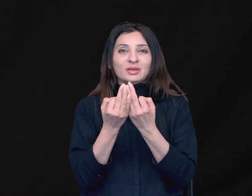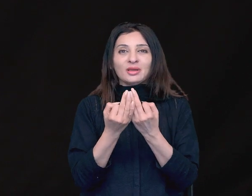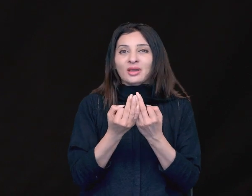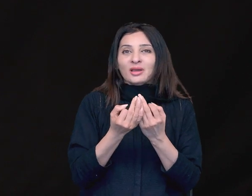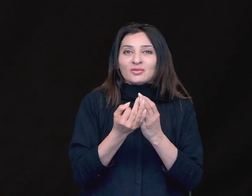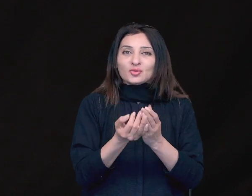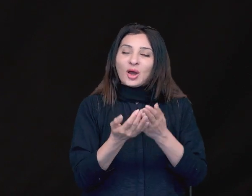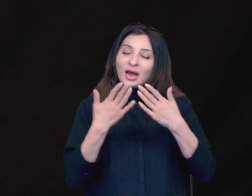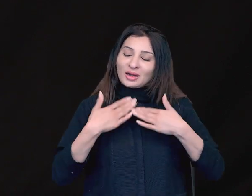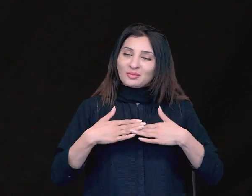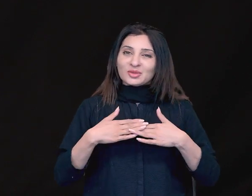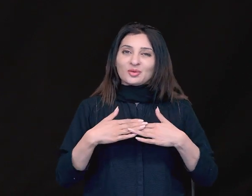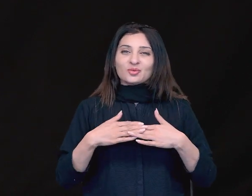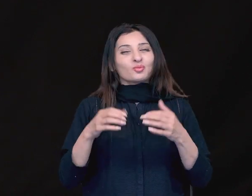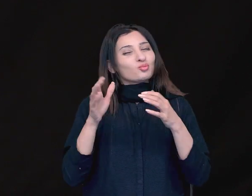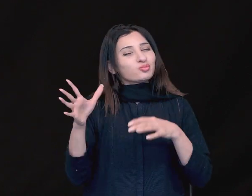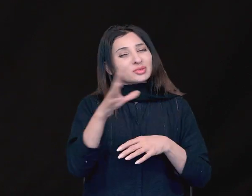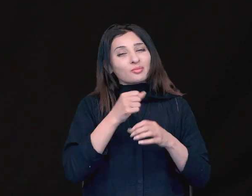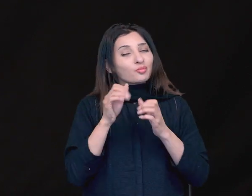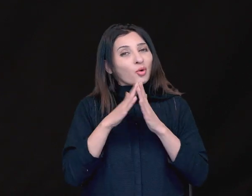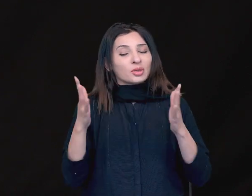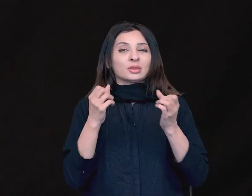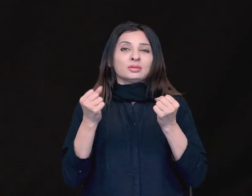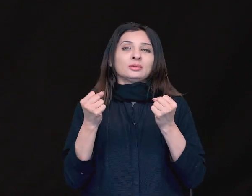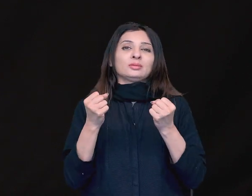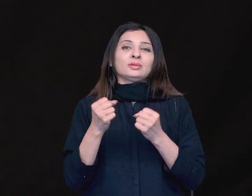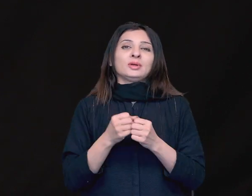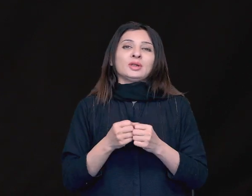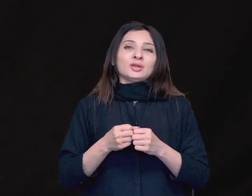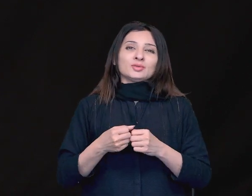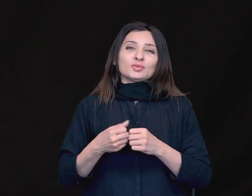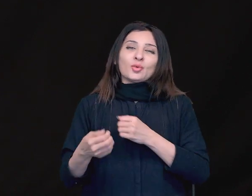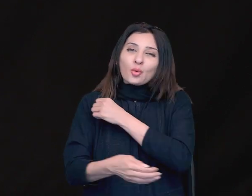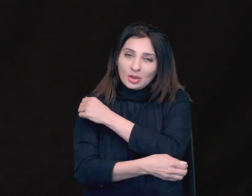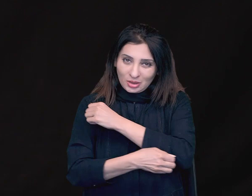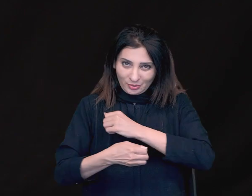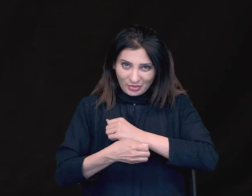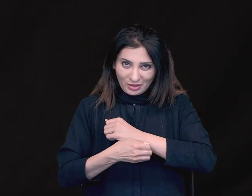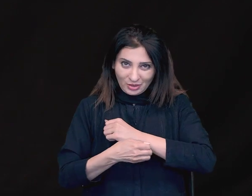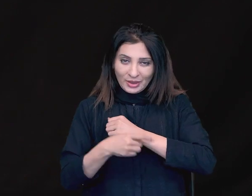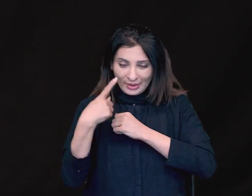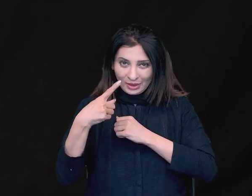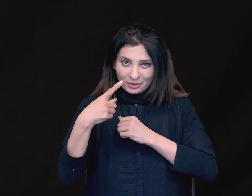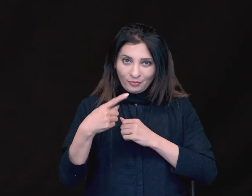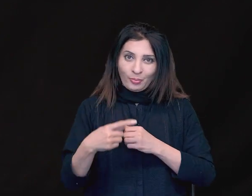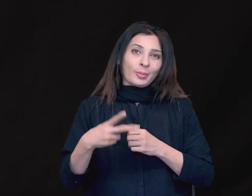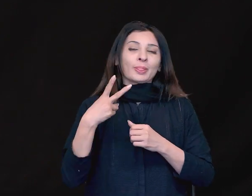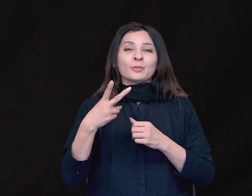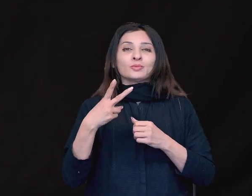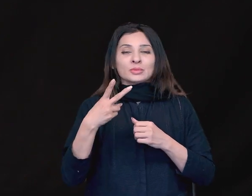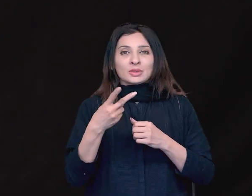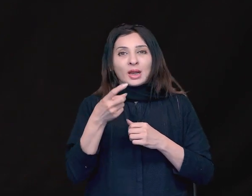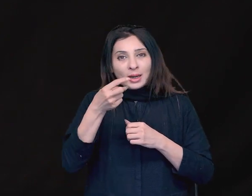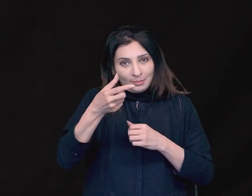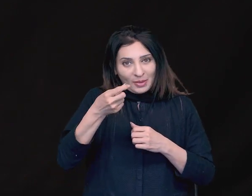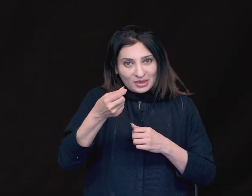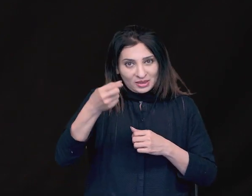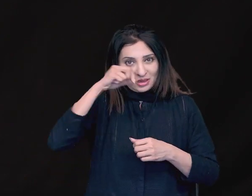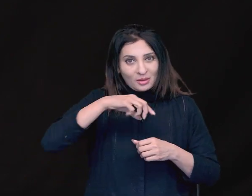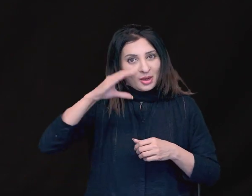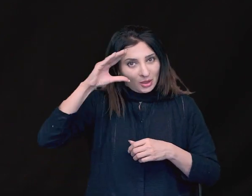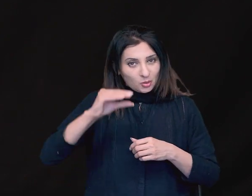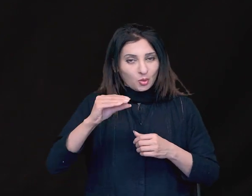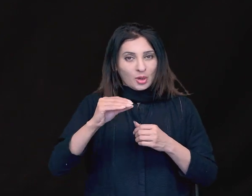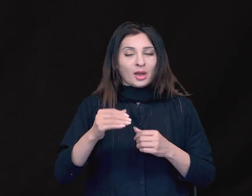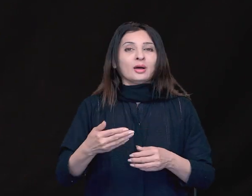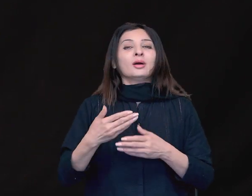سو بیسیکلی غربت، لیک آف اکنامک انڈیپینڈنس، لیک آف ایجوکیشن جس کی